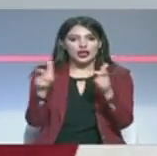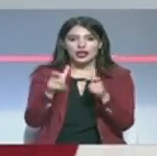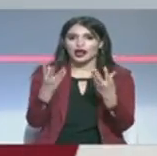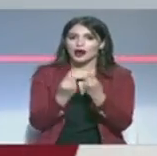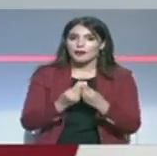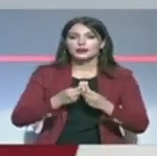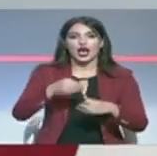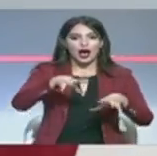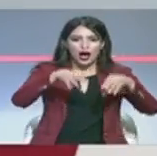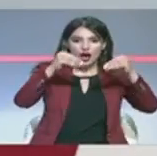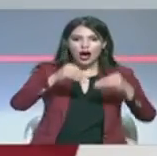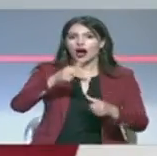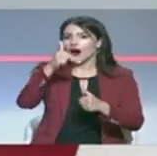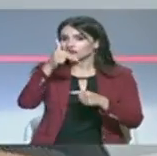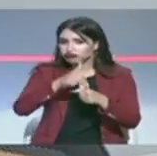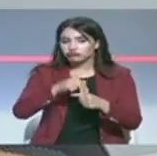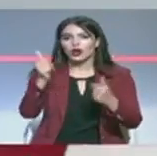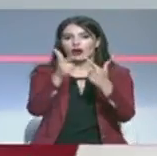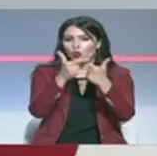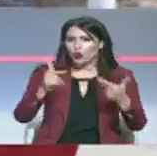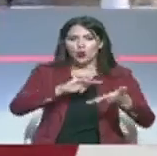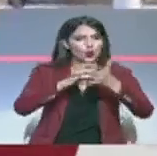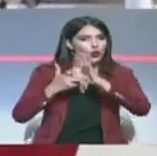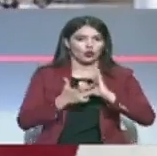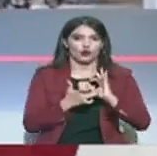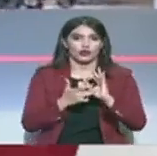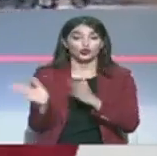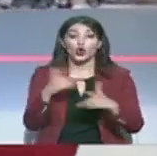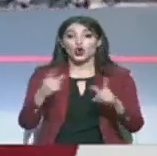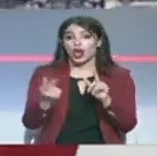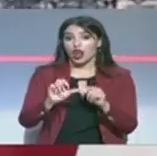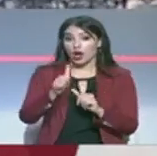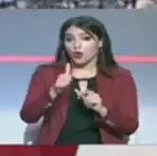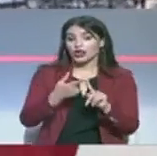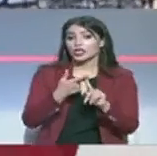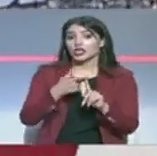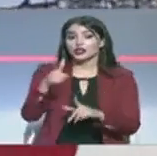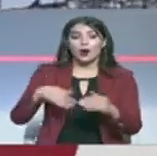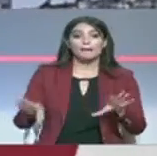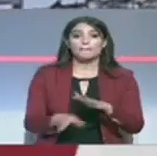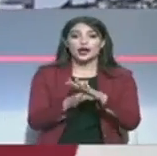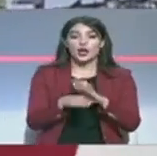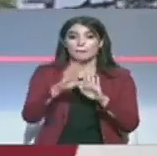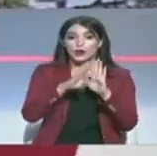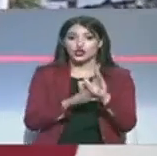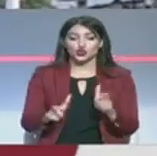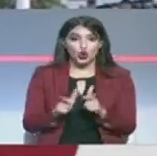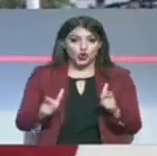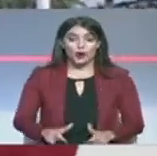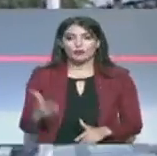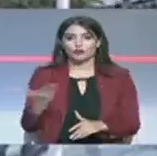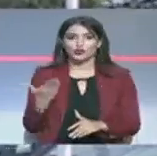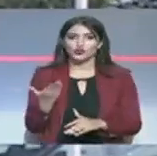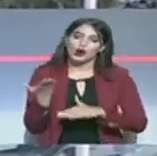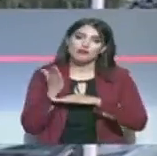المنجمي، كما مسائل الأبراج. الأولويات قد تكون منطلقة برنامج حكومي تحتاج وفق التقديرات